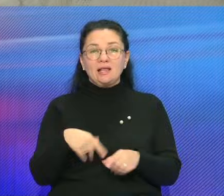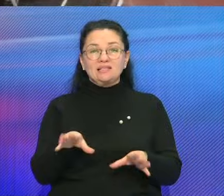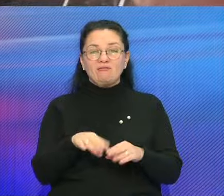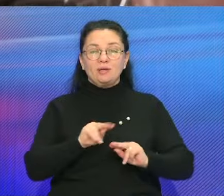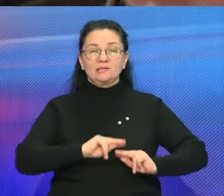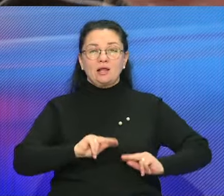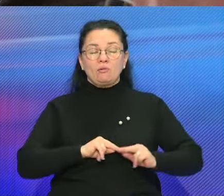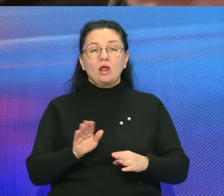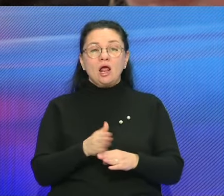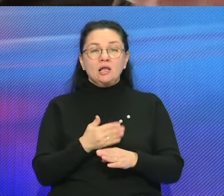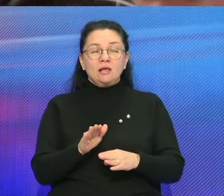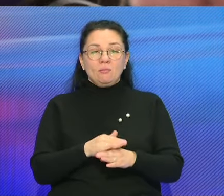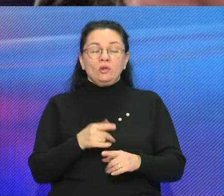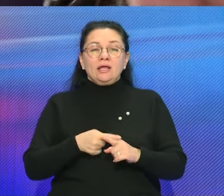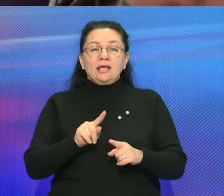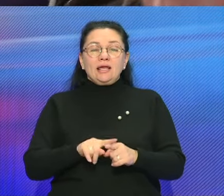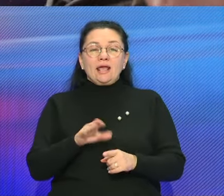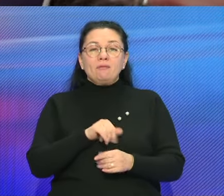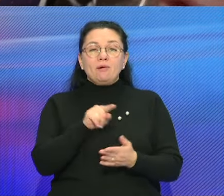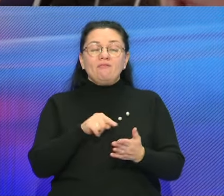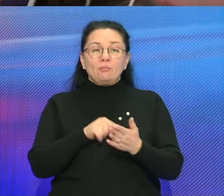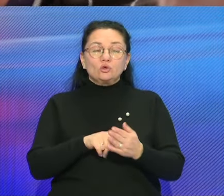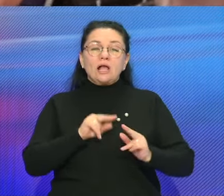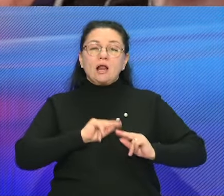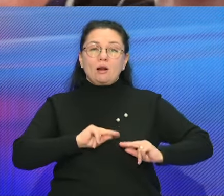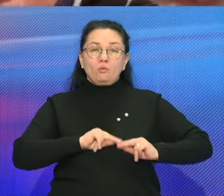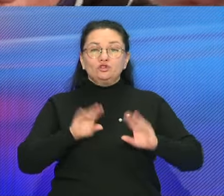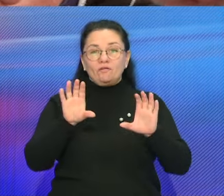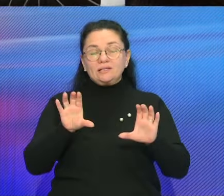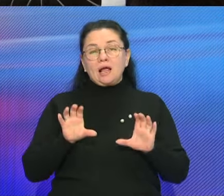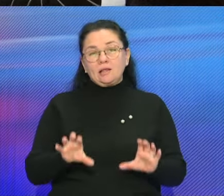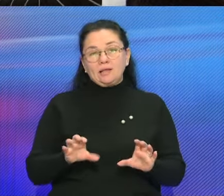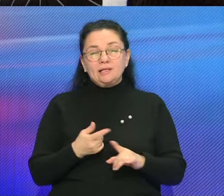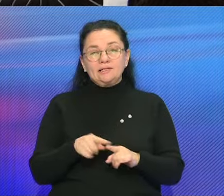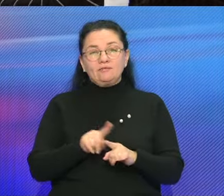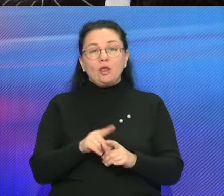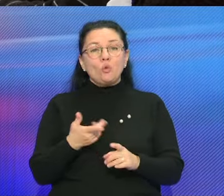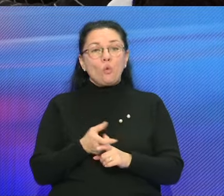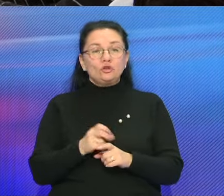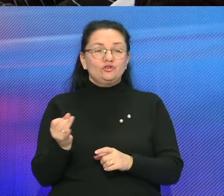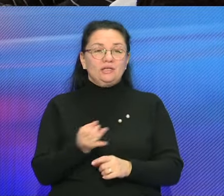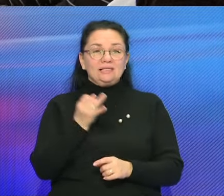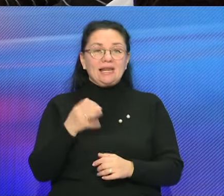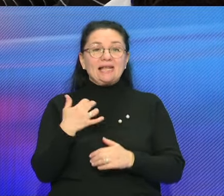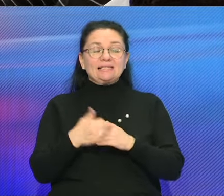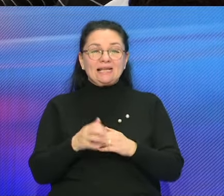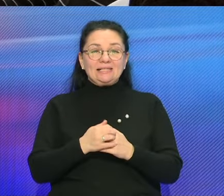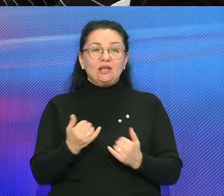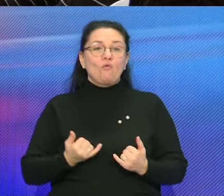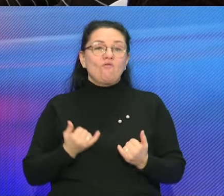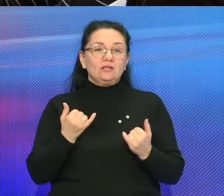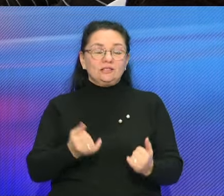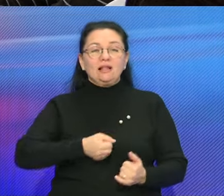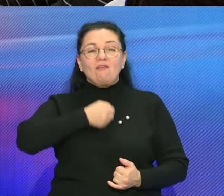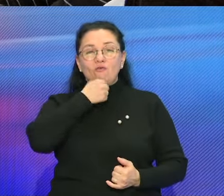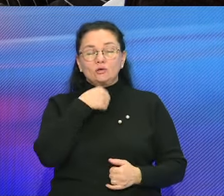ў працаўладкаванні па пытаннях пенсійнага і працоўнага заканадаўства. Вялікую цікавасць сярод людзей паважанага ўзросту